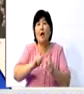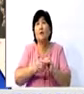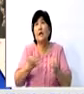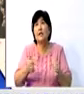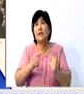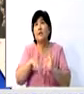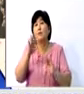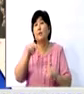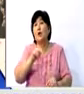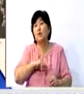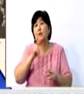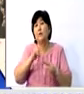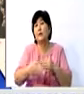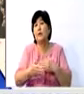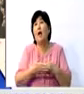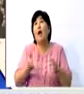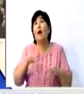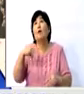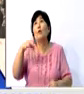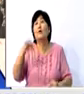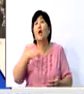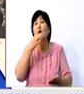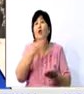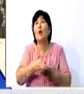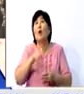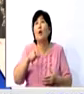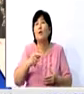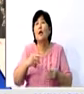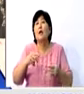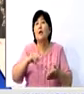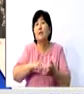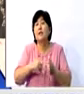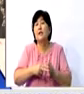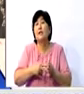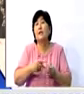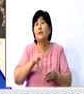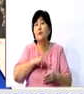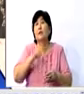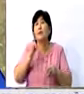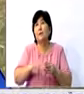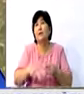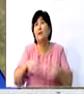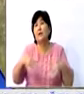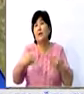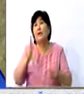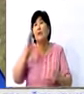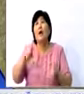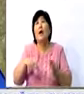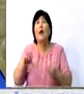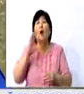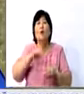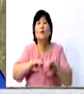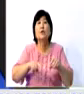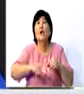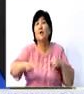уақытта 70% жұмыстар бітіп тұр. Қалған 30% жауаптылар межелген уақытта бітіріп, халық игілігіне ұсынамыз деп отыр. Қала бойынша ауыз су құбырының